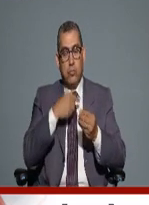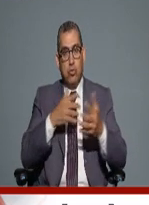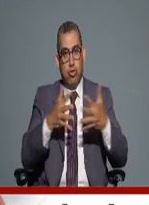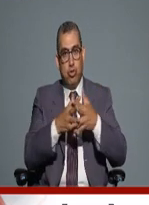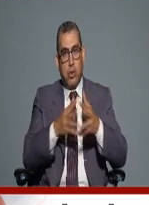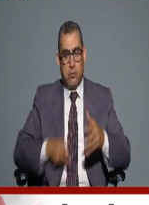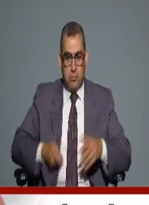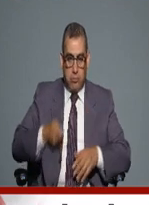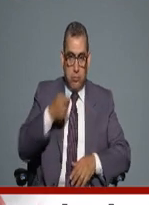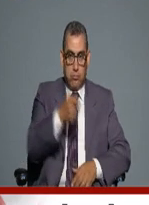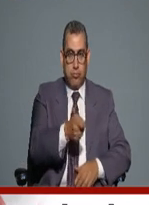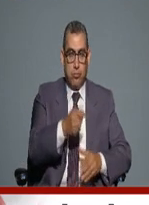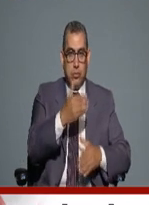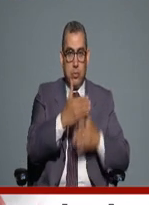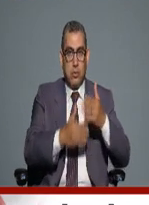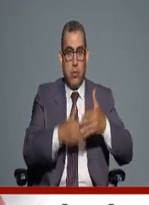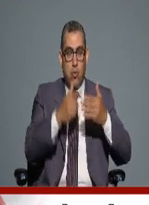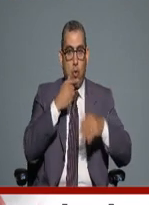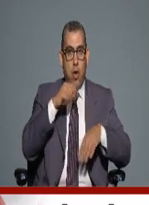في خزان أوين في أوغندا،